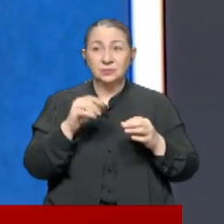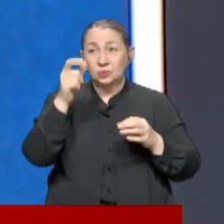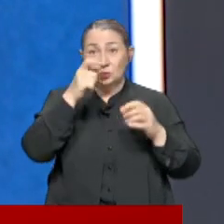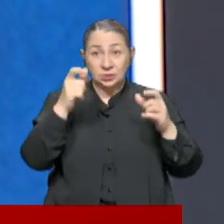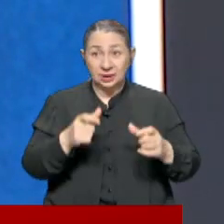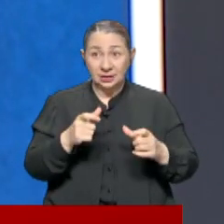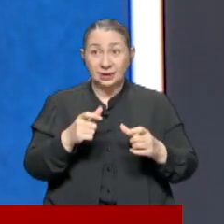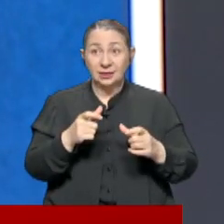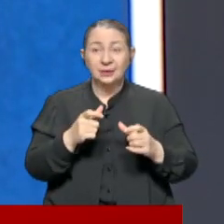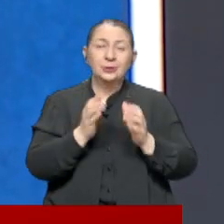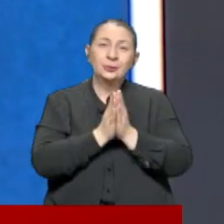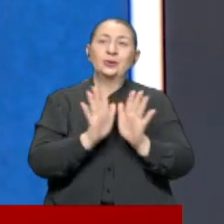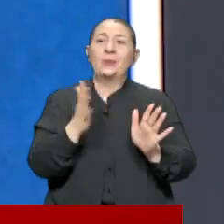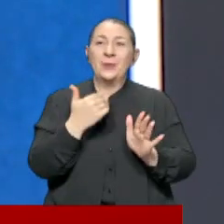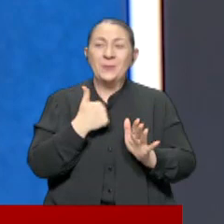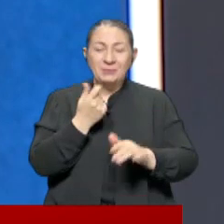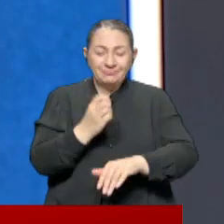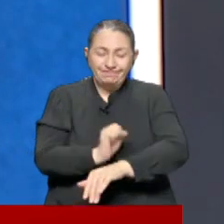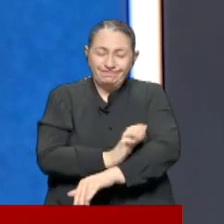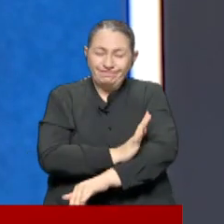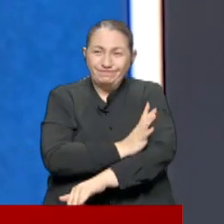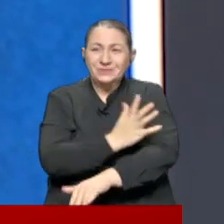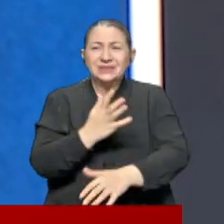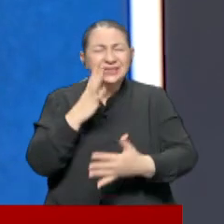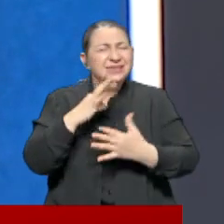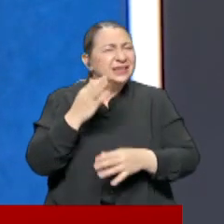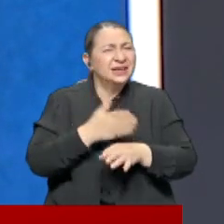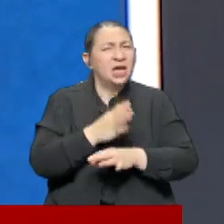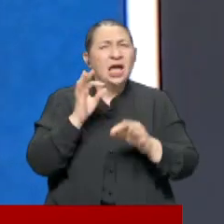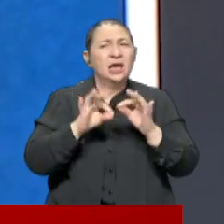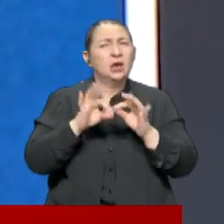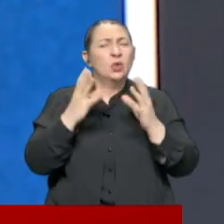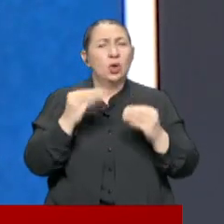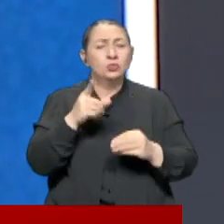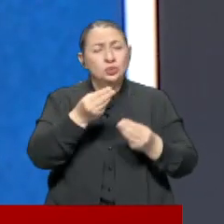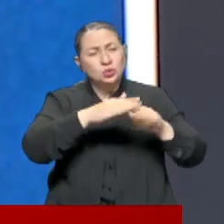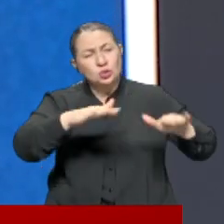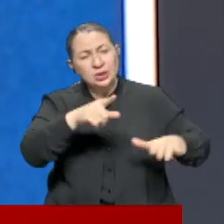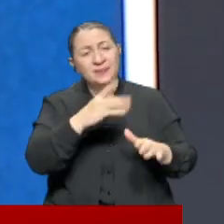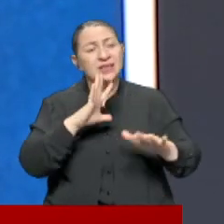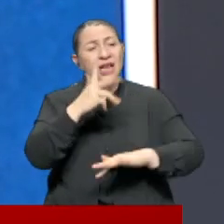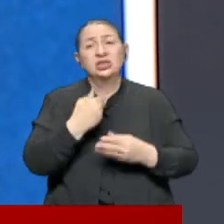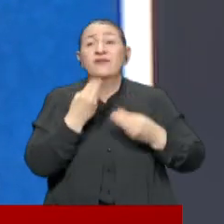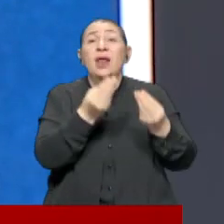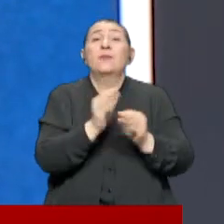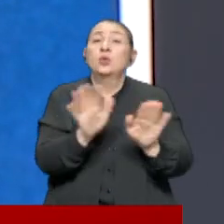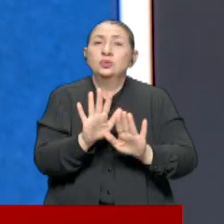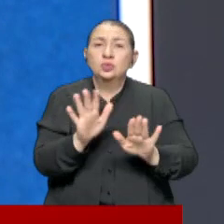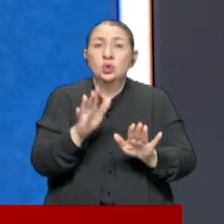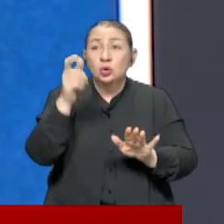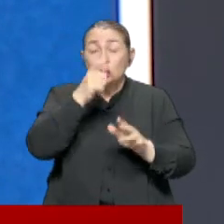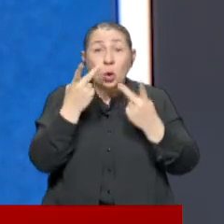ülkede, kusura bakmayın ben de duygulanıyorum, insan ekonomik olarak bu çocuklara biz bir gelecek sunamıyoruz.